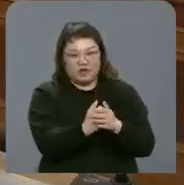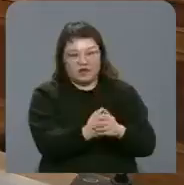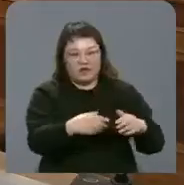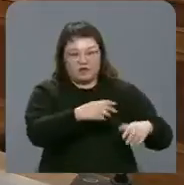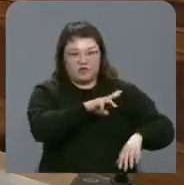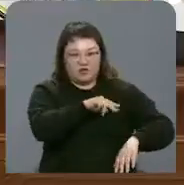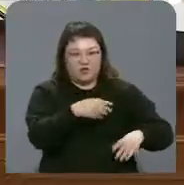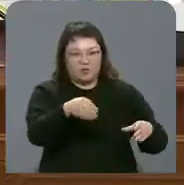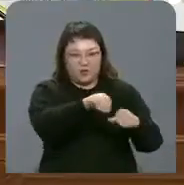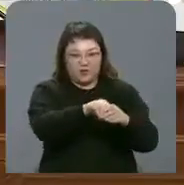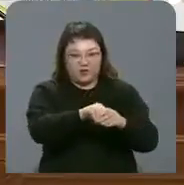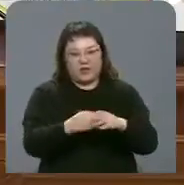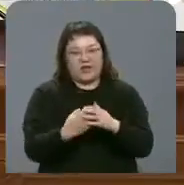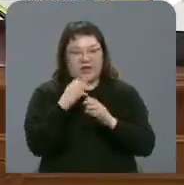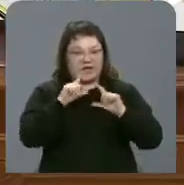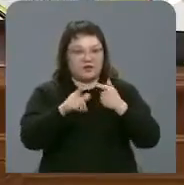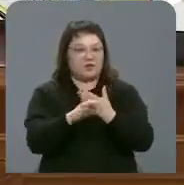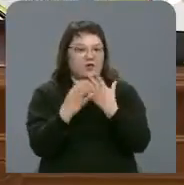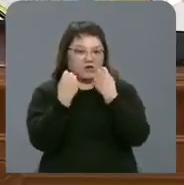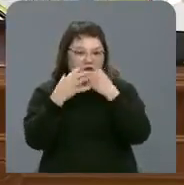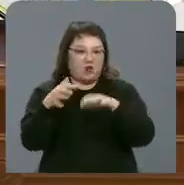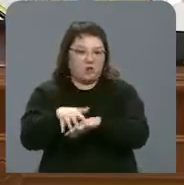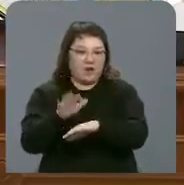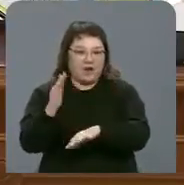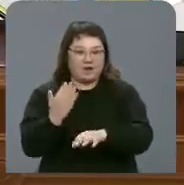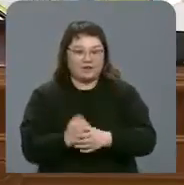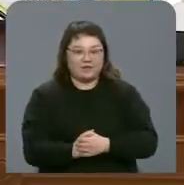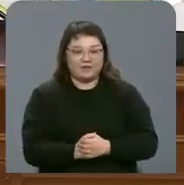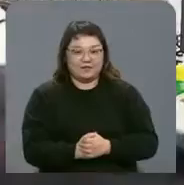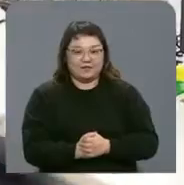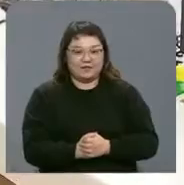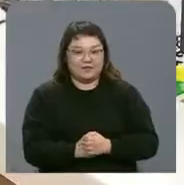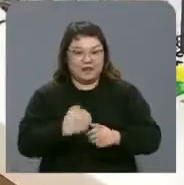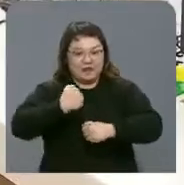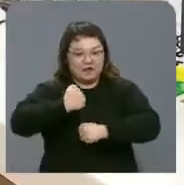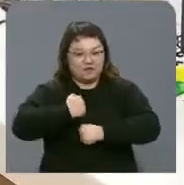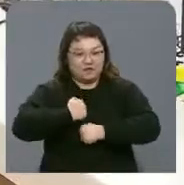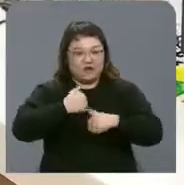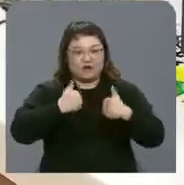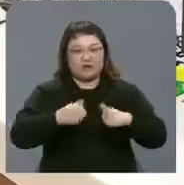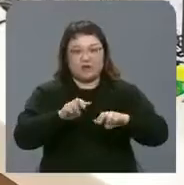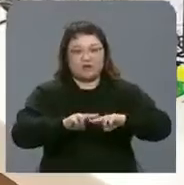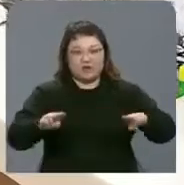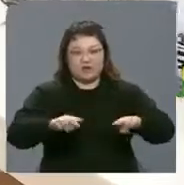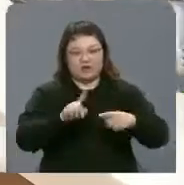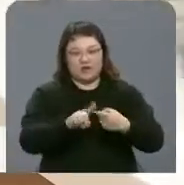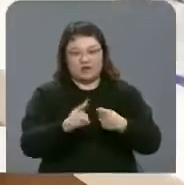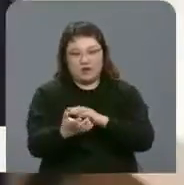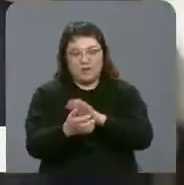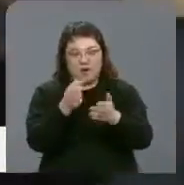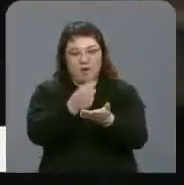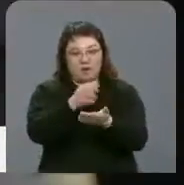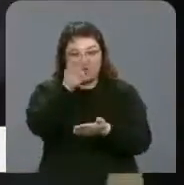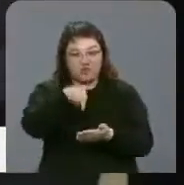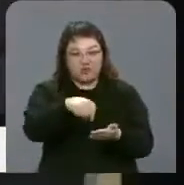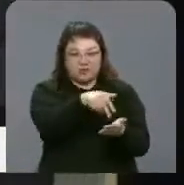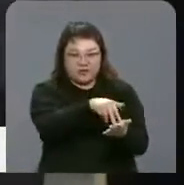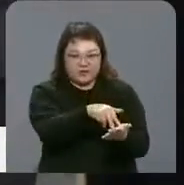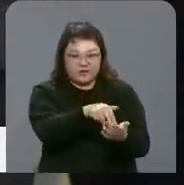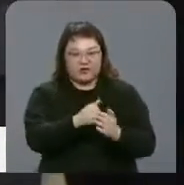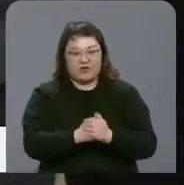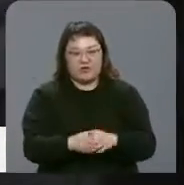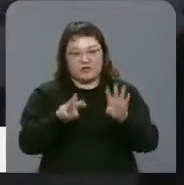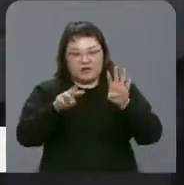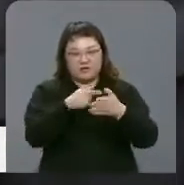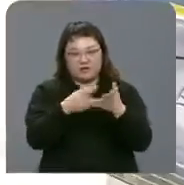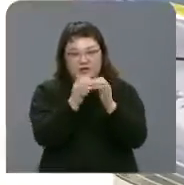위원이 포함되거나 아예 새로 구성됩니다. 군사재판 무효화와 관련해선 앞서 법무부가 4.3 희생자들에